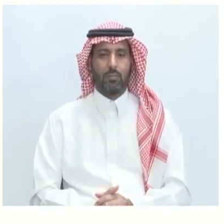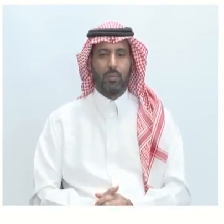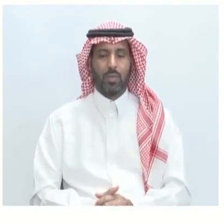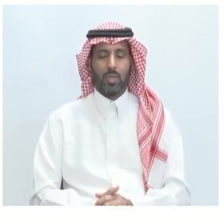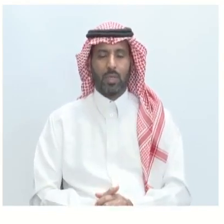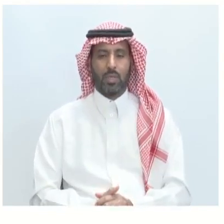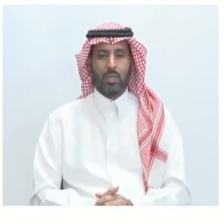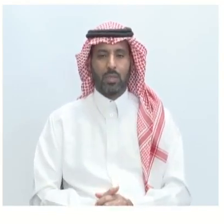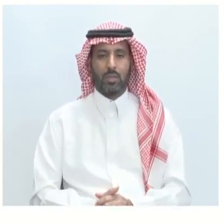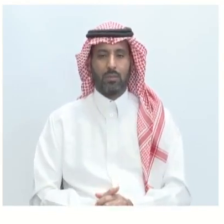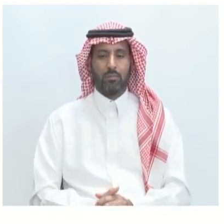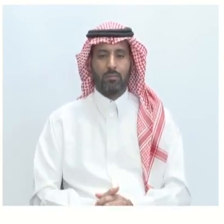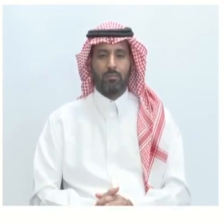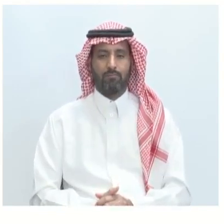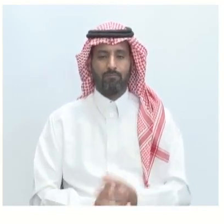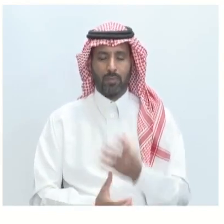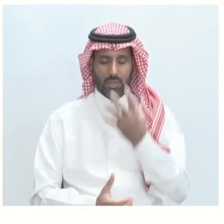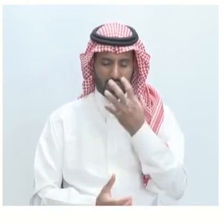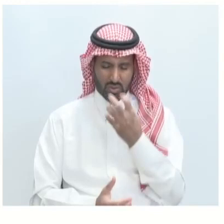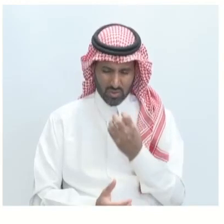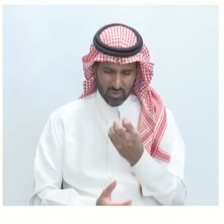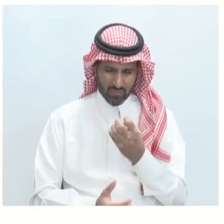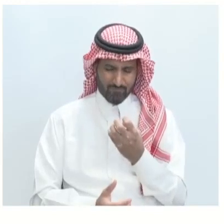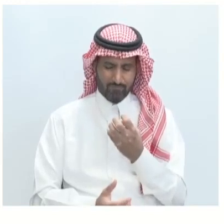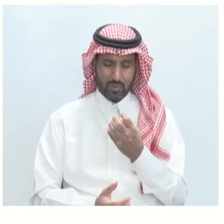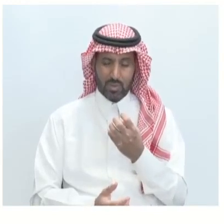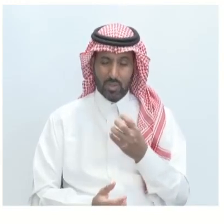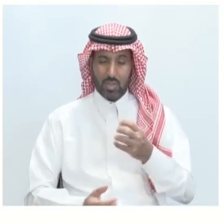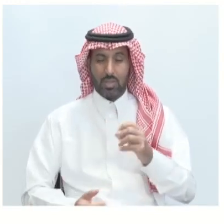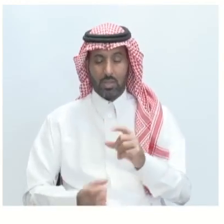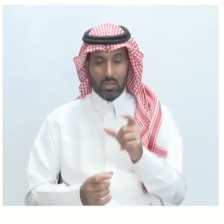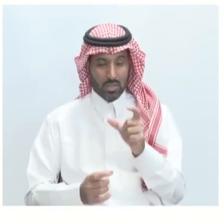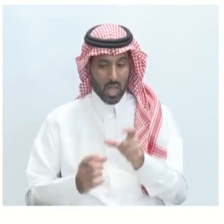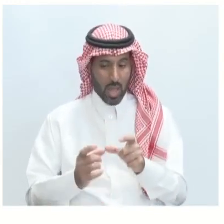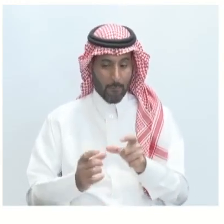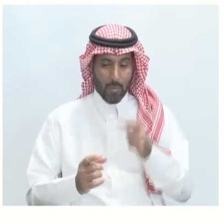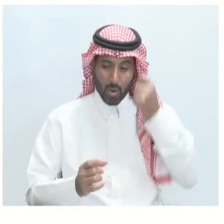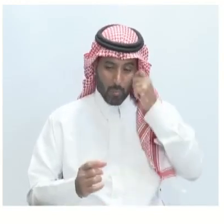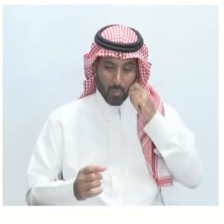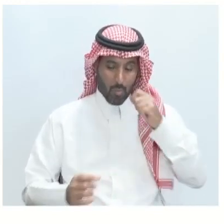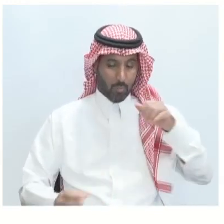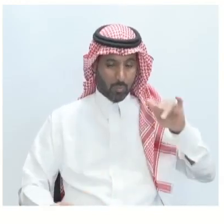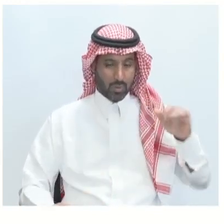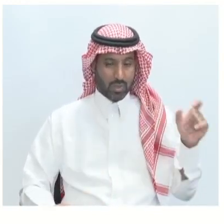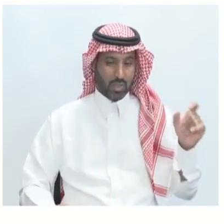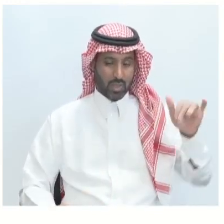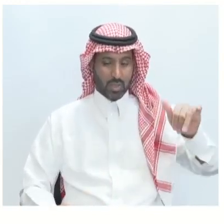الحزن الذي اصاب منيره ابنائي وبنات الطلاب من فقدان